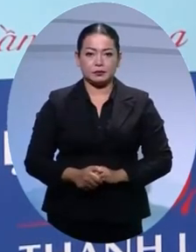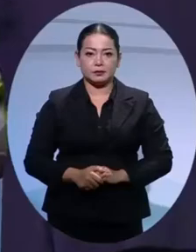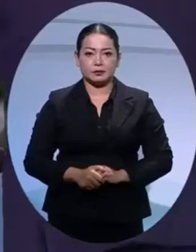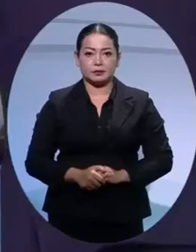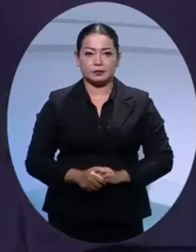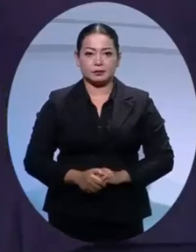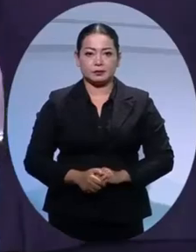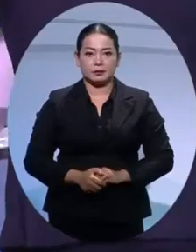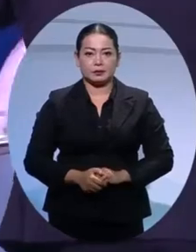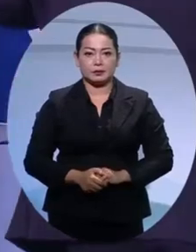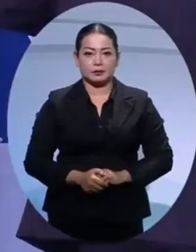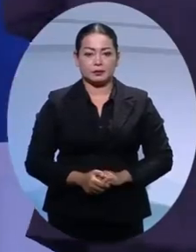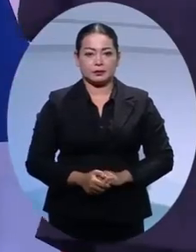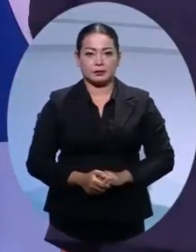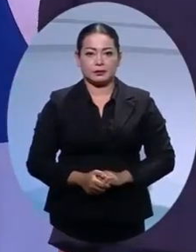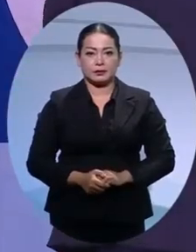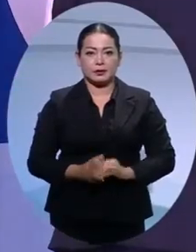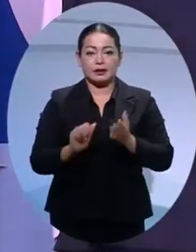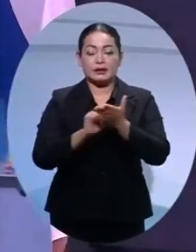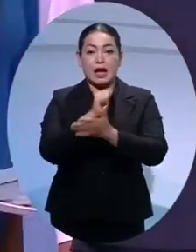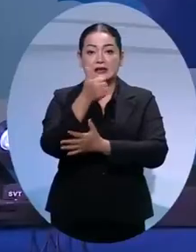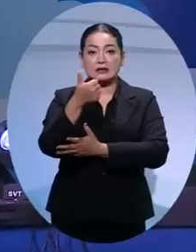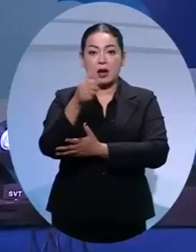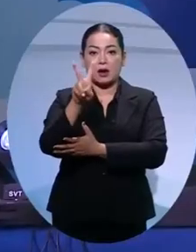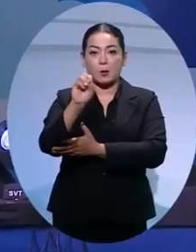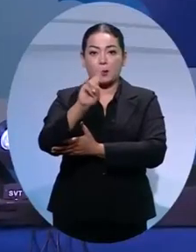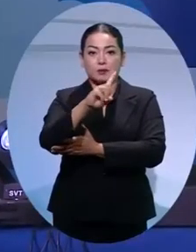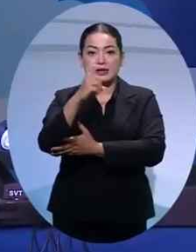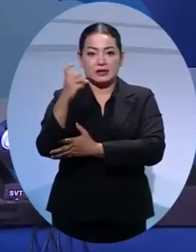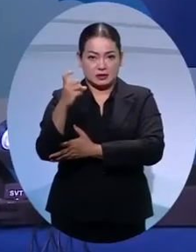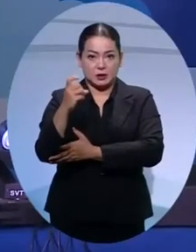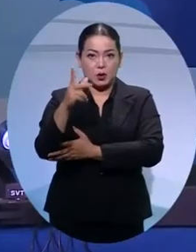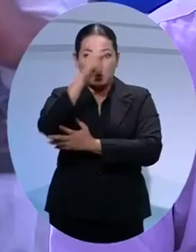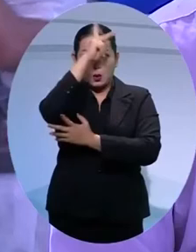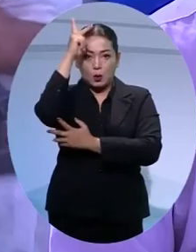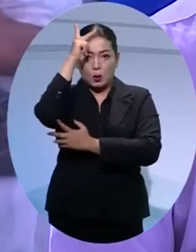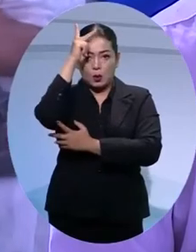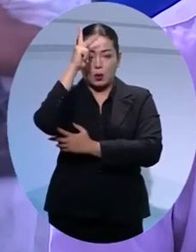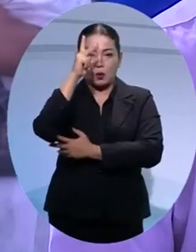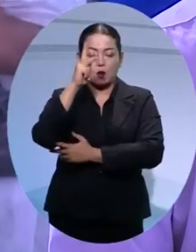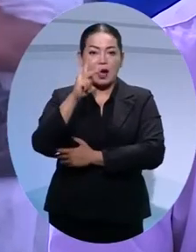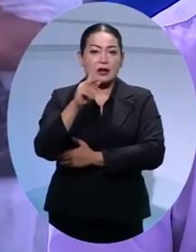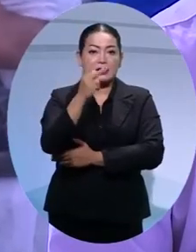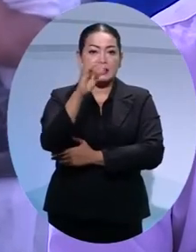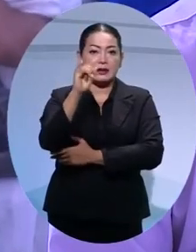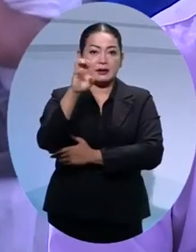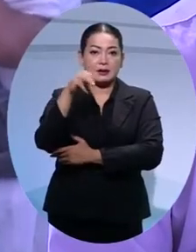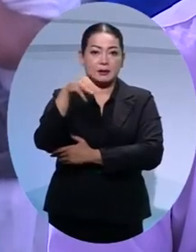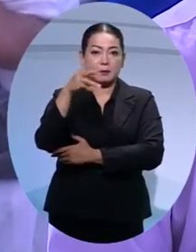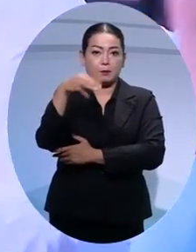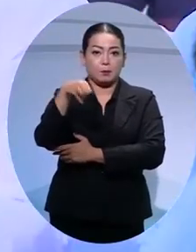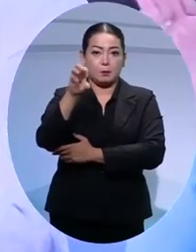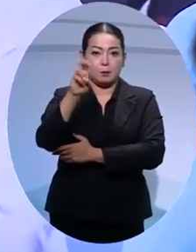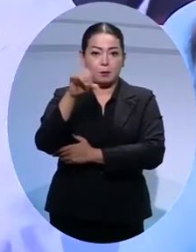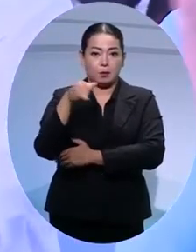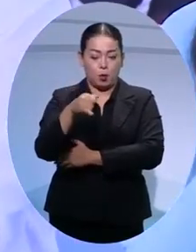vực. Tháng 6 năm 2019, khoa hiếm muộn của bệnh viện được Bộ Y tế công nhận được phép thực hiện mang thai hộ vì